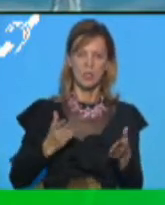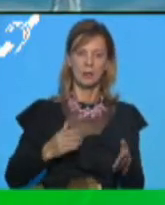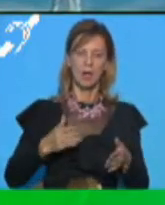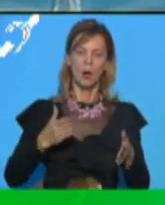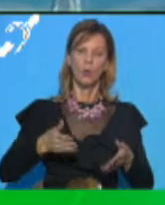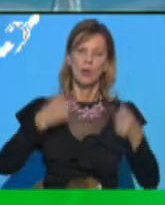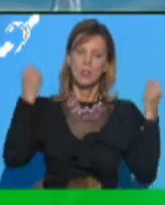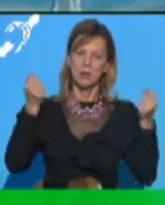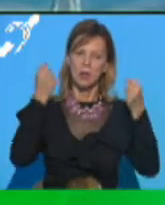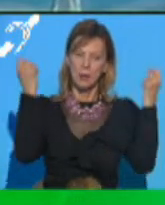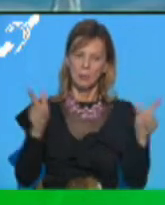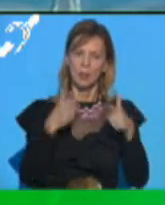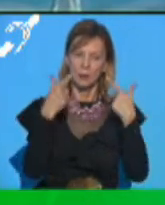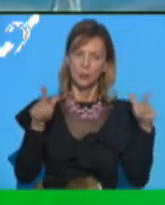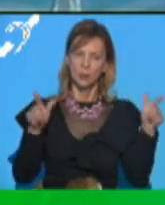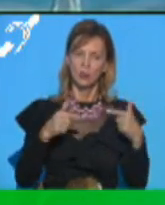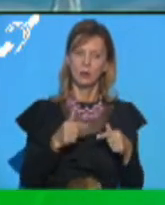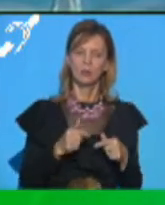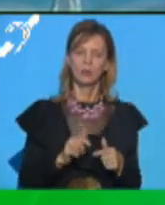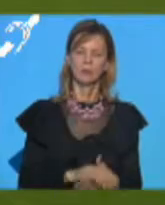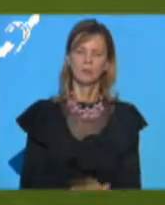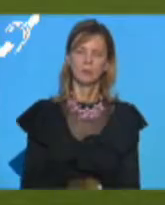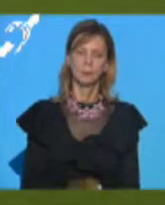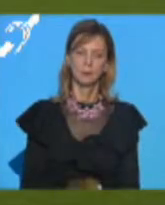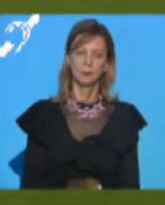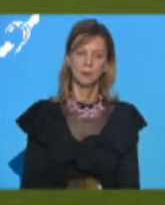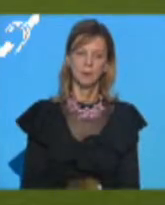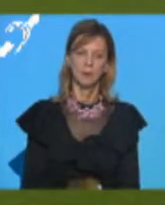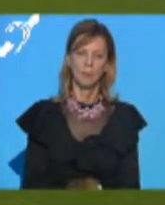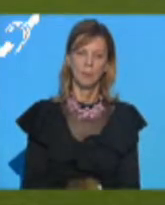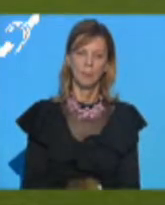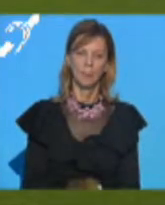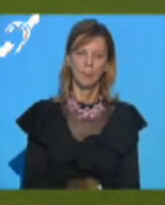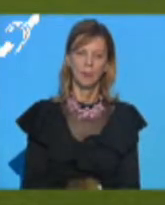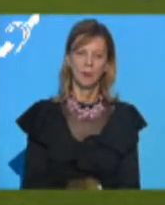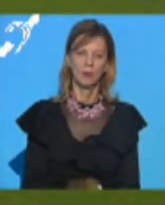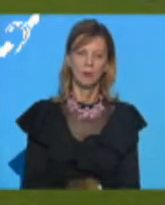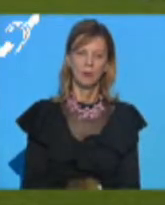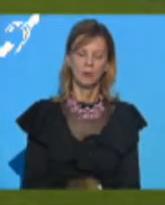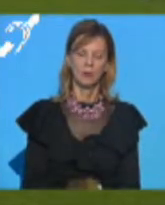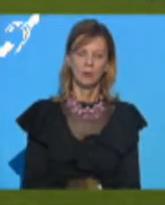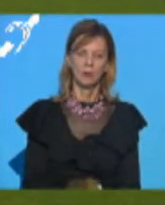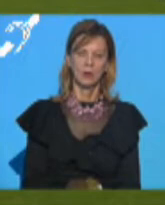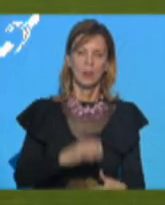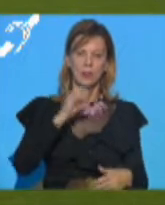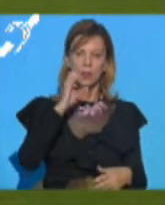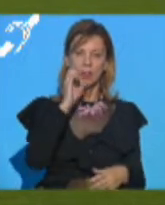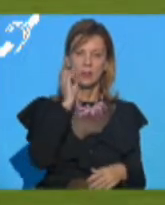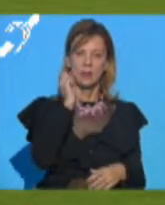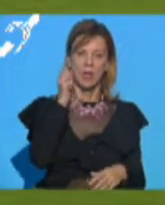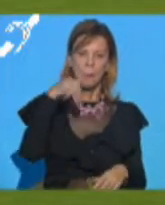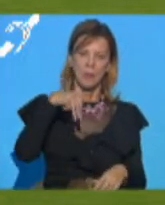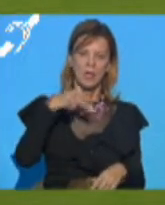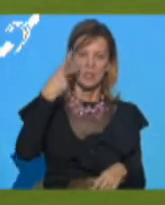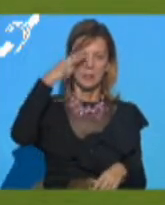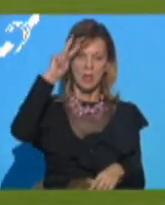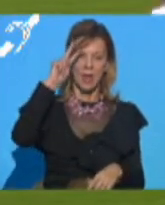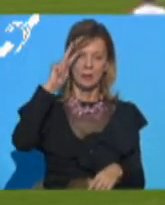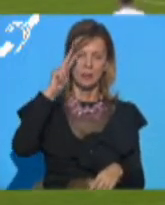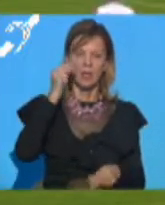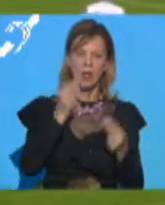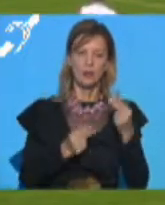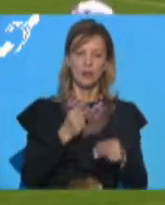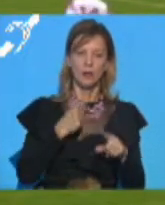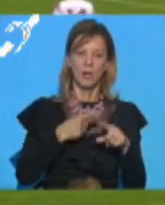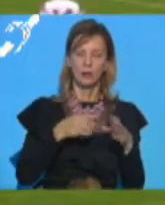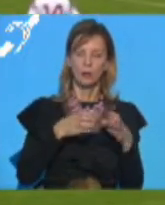sărbătorit victoria chiar în vestiare. CSM Slatina s-a împiedicat de Unirea Constanța,